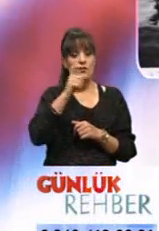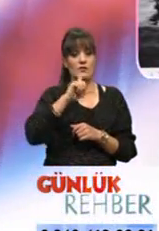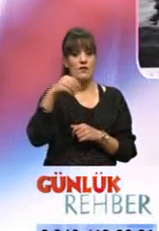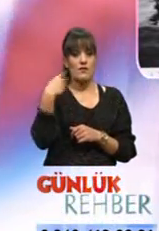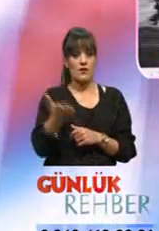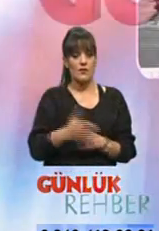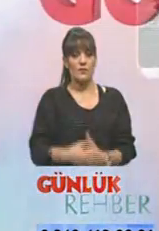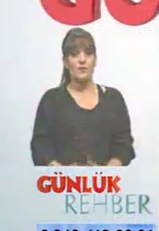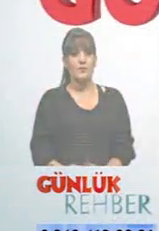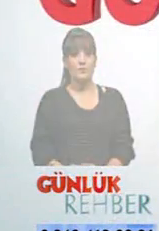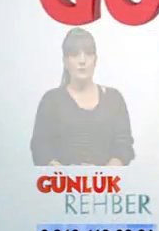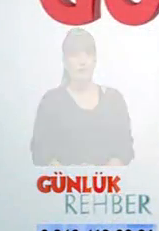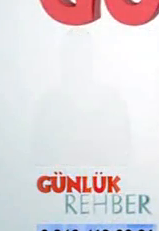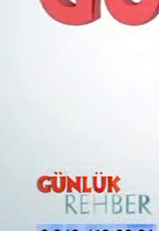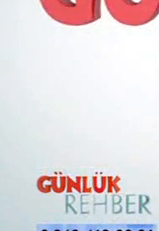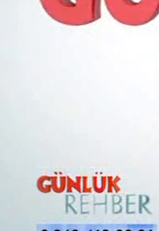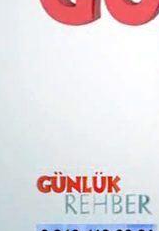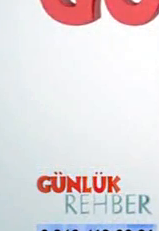yanıtlıyor.